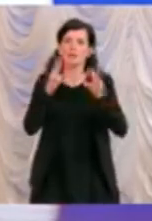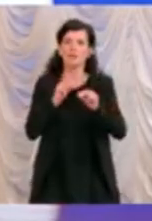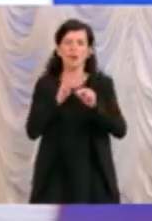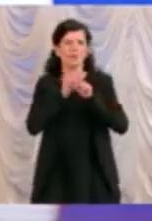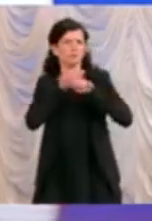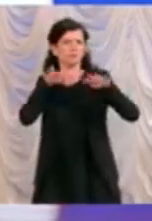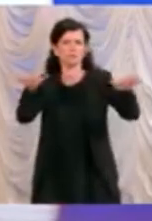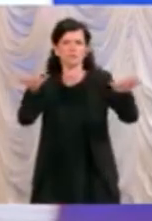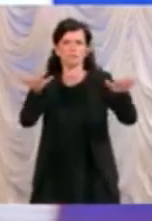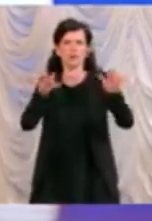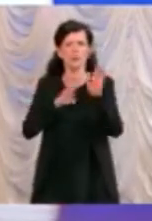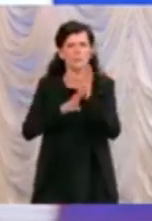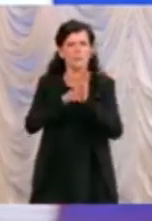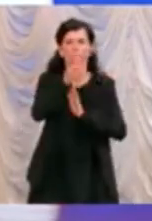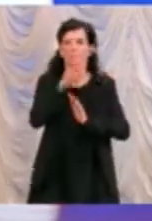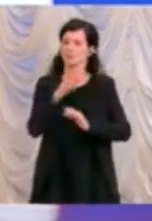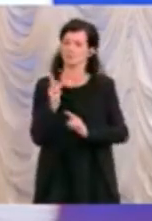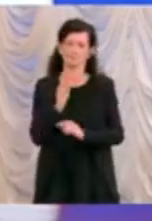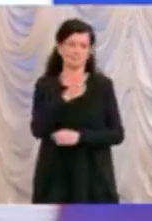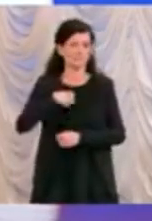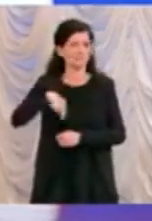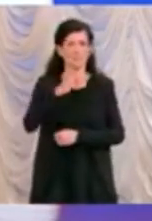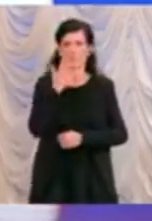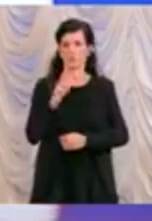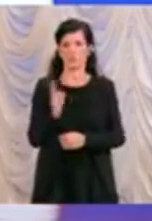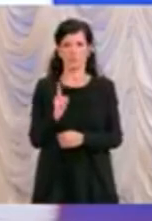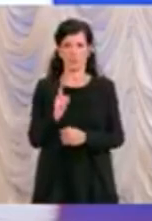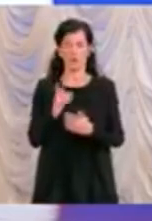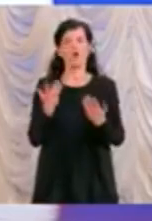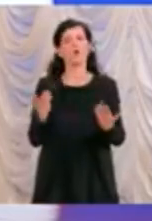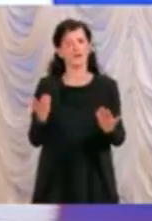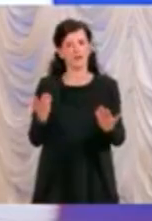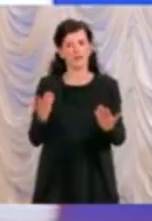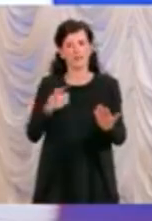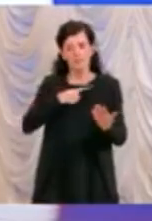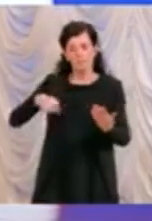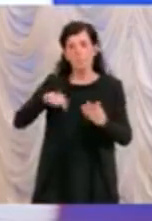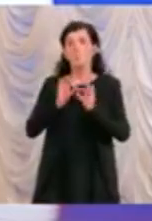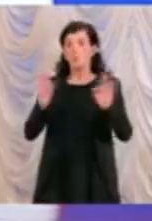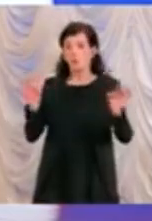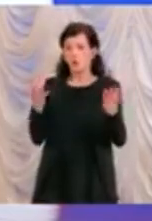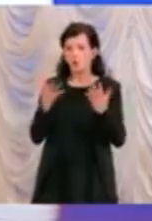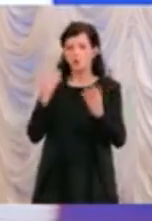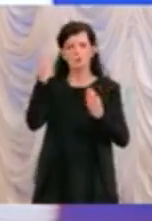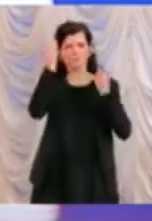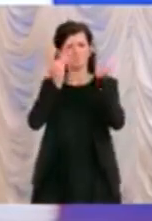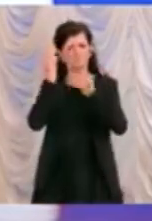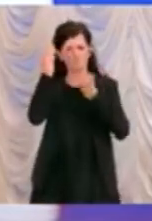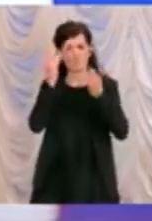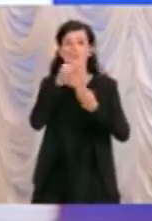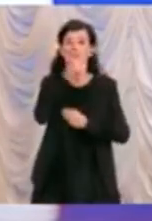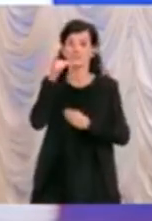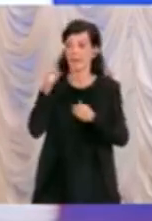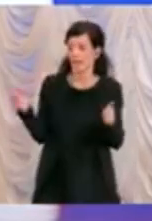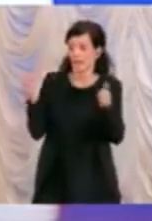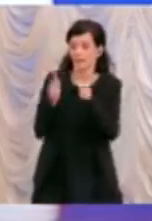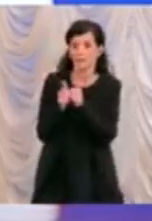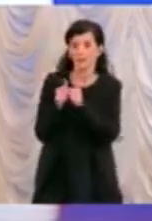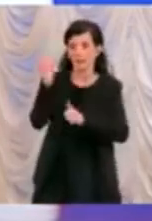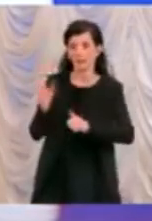della curva di contagio dovremo anche ripensare ed è per questo che abbiamo bisogno anche dell'ausilio degli esperti